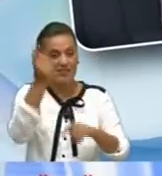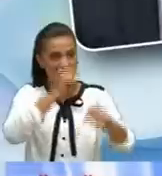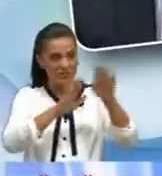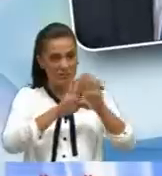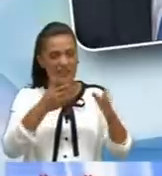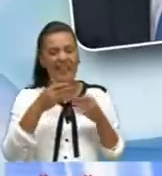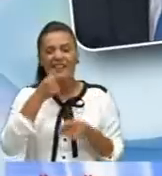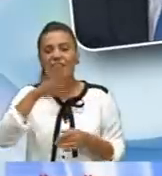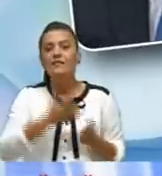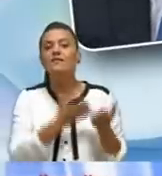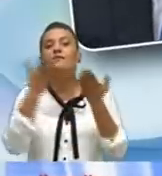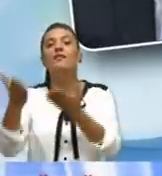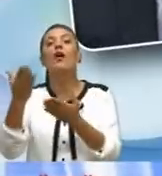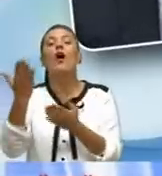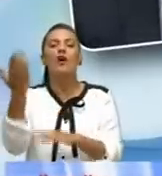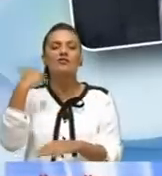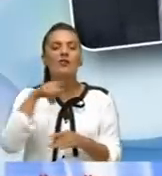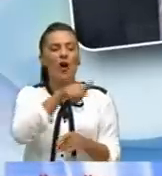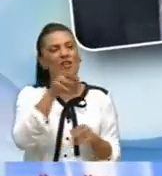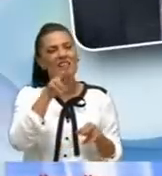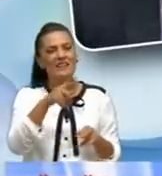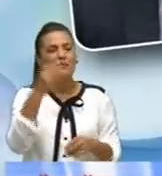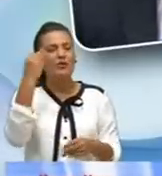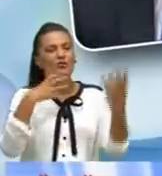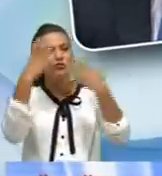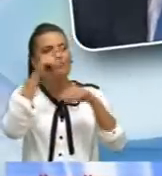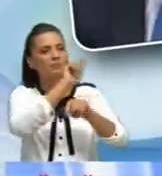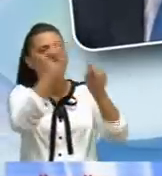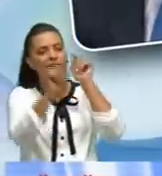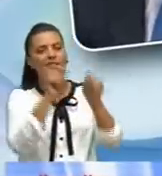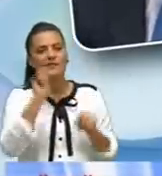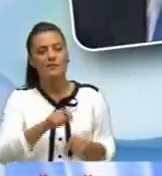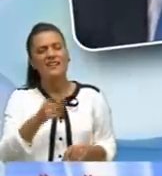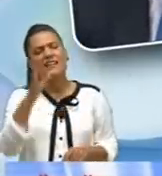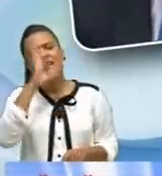denize indirilmeden önce o şekilde süslenir. Harika, harika, ne güzel ifade İşte etmiş. Kimi